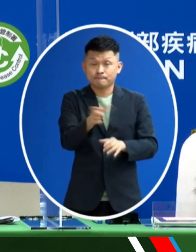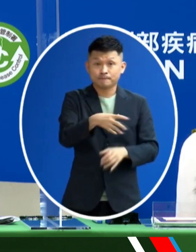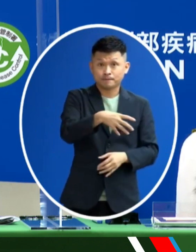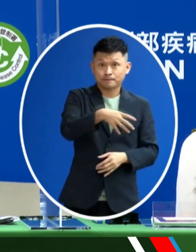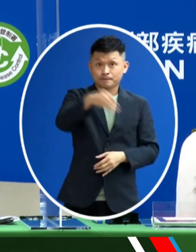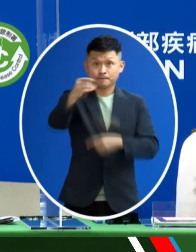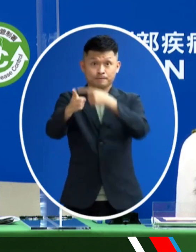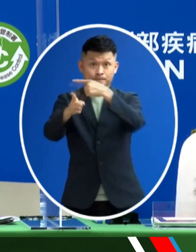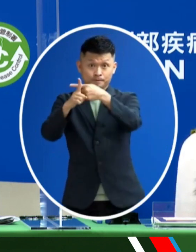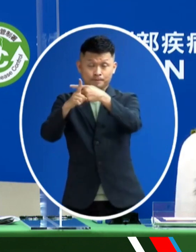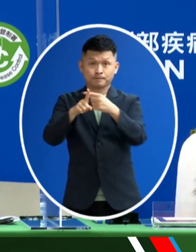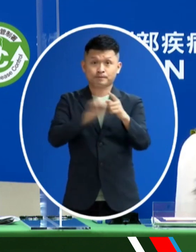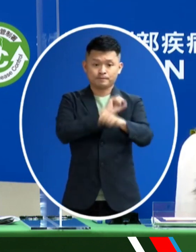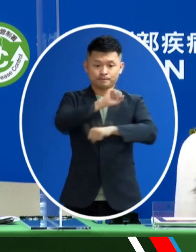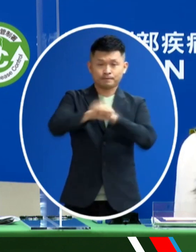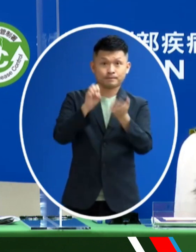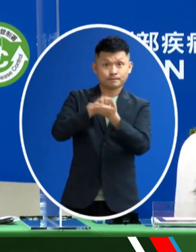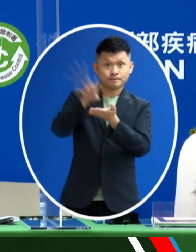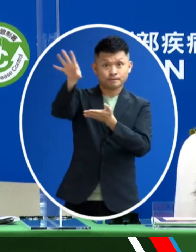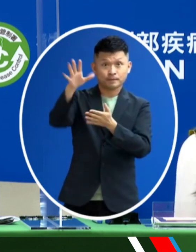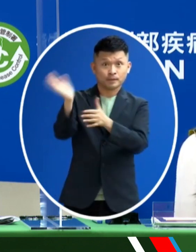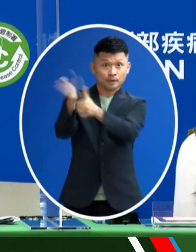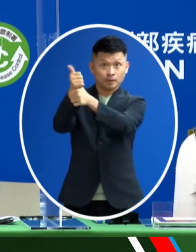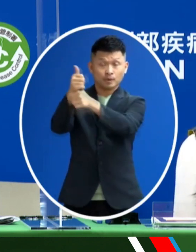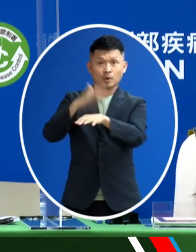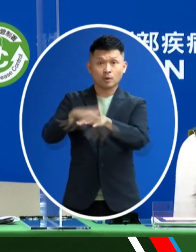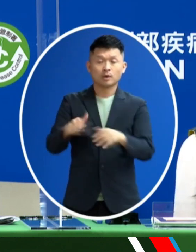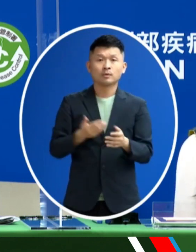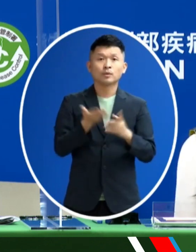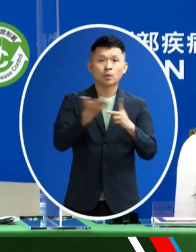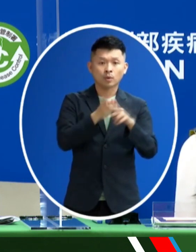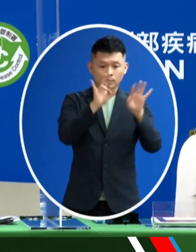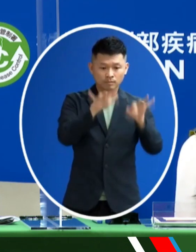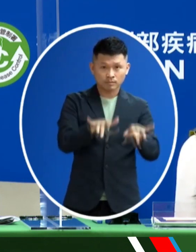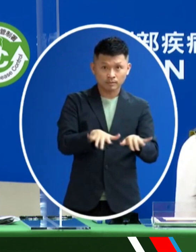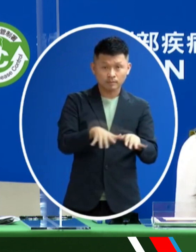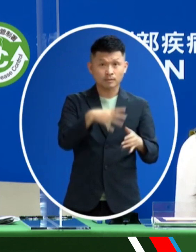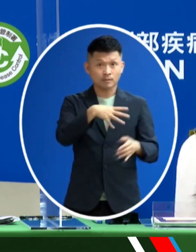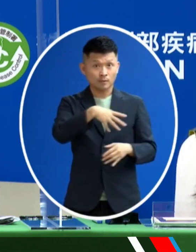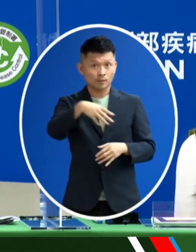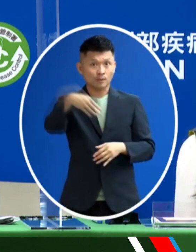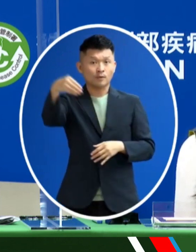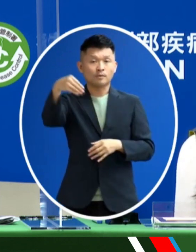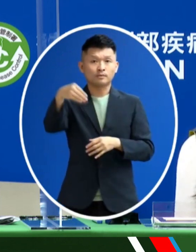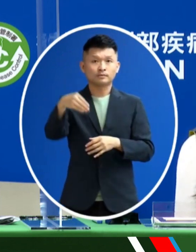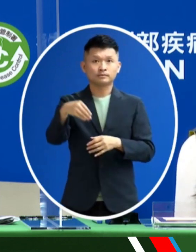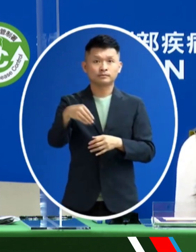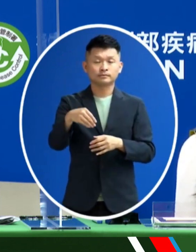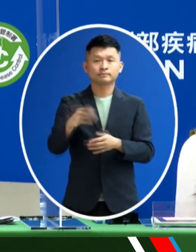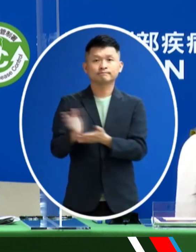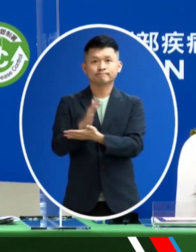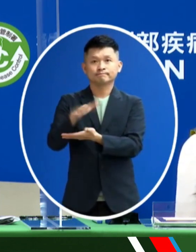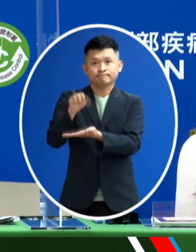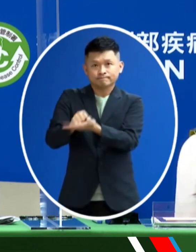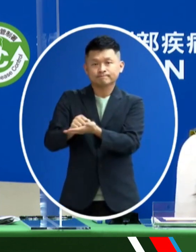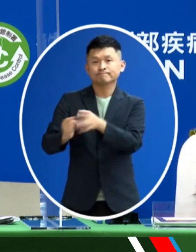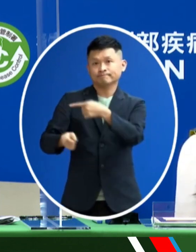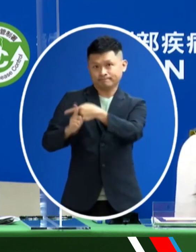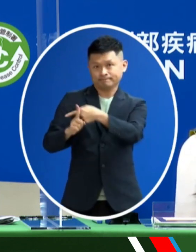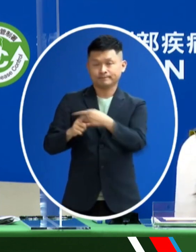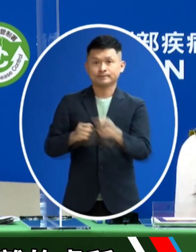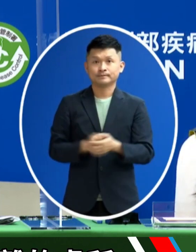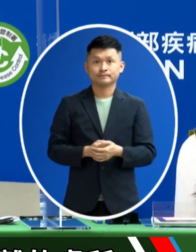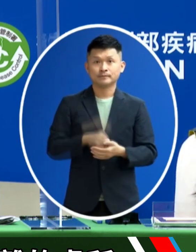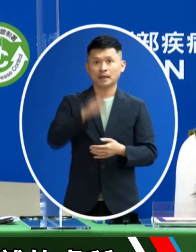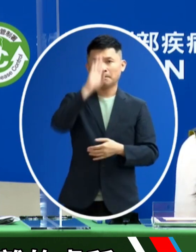果自动通报，或者是法传系统通报后，系统会自动研判为确诊。那确诊民